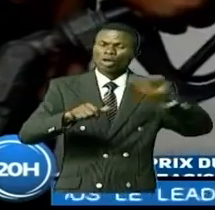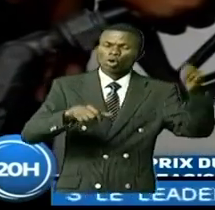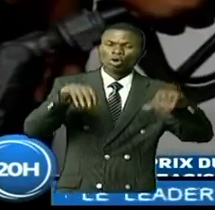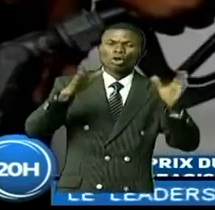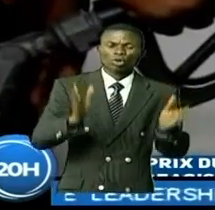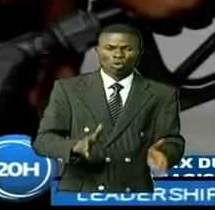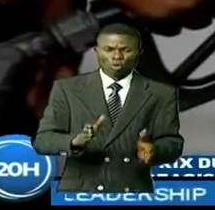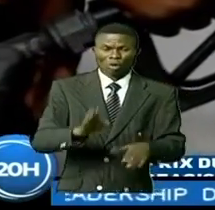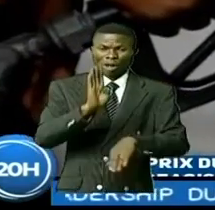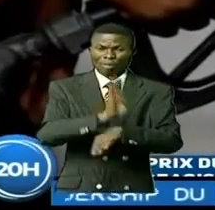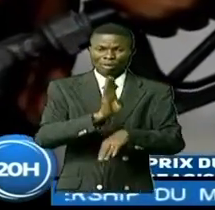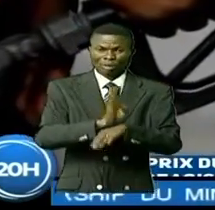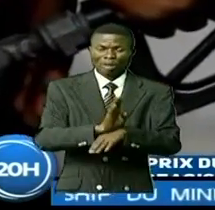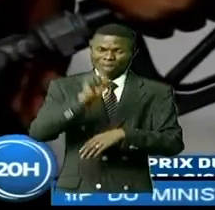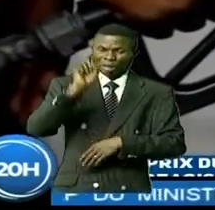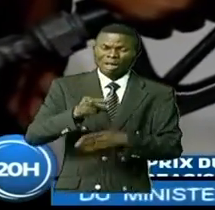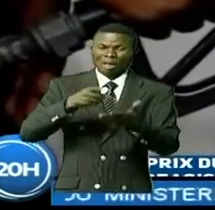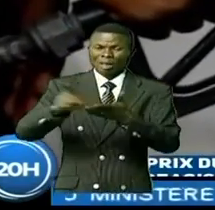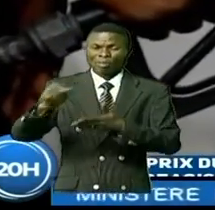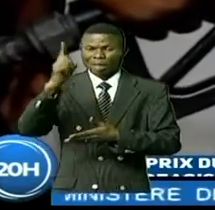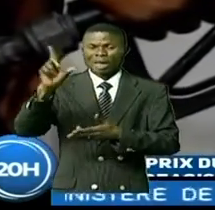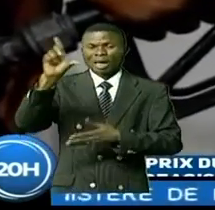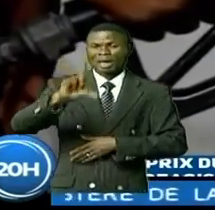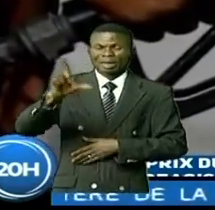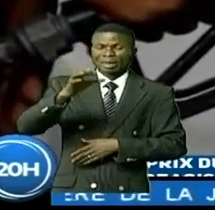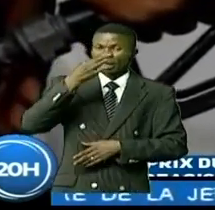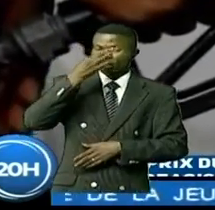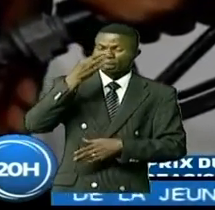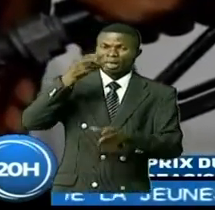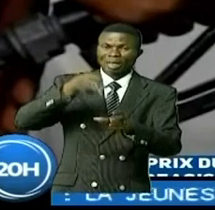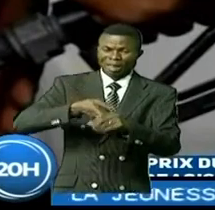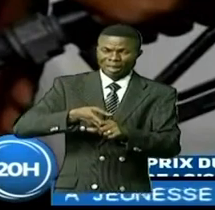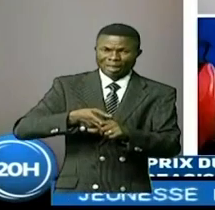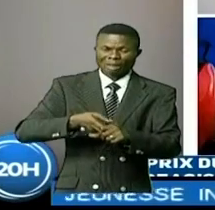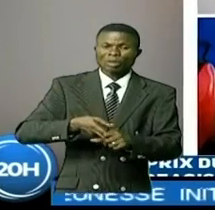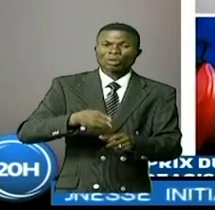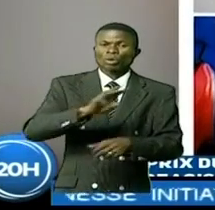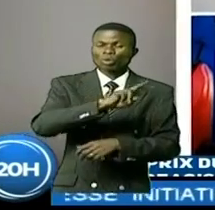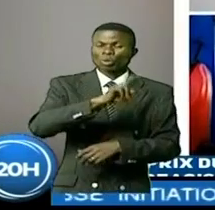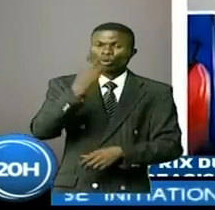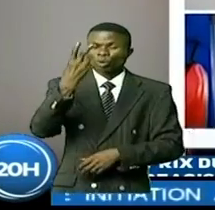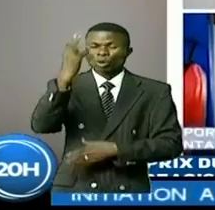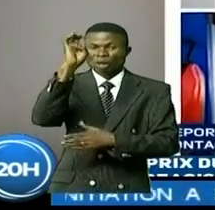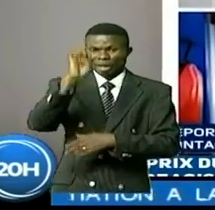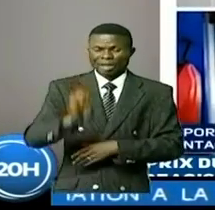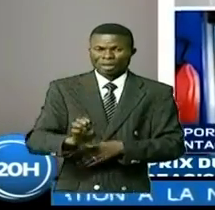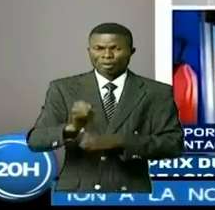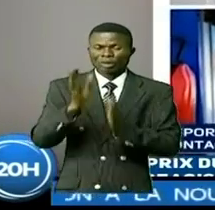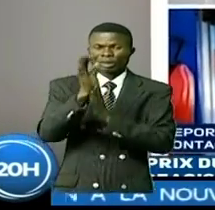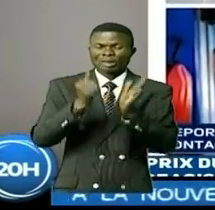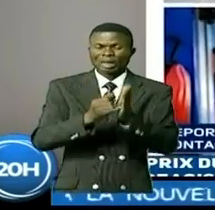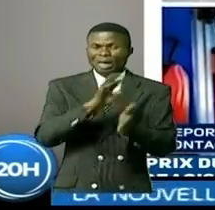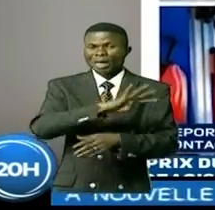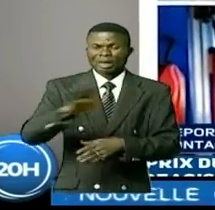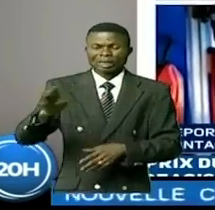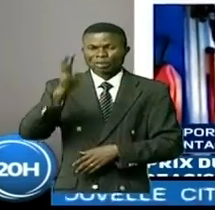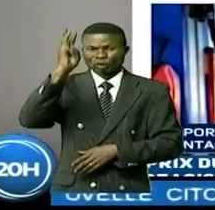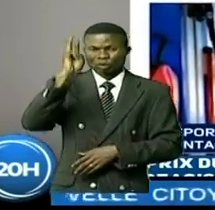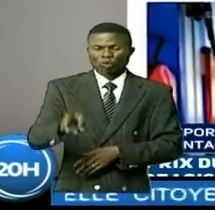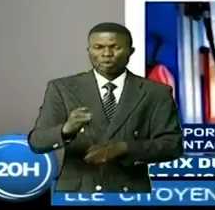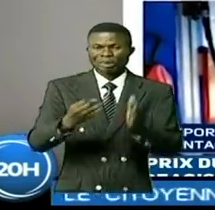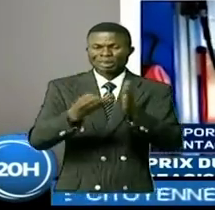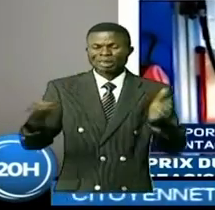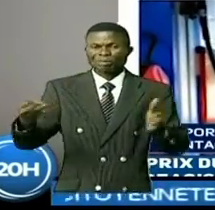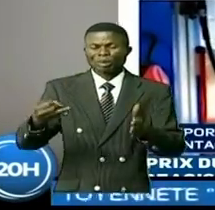d'en face, obligés à payer respectivement un litre d'essence à 2,18 euros, soit 4 370 francs